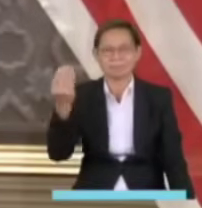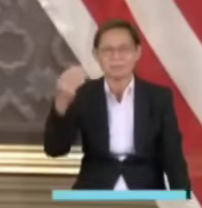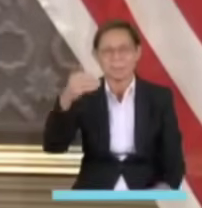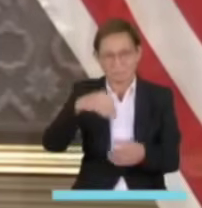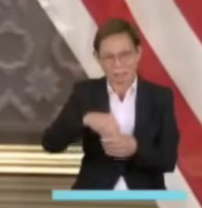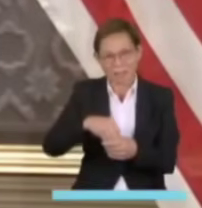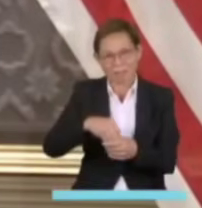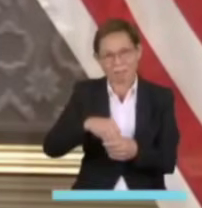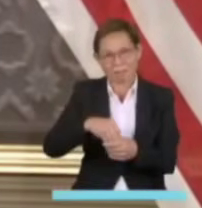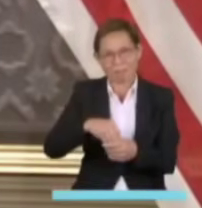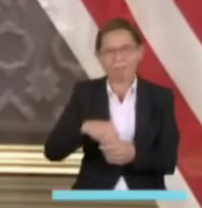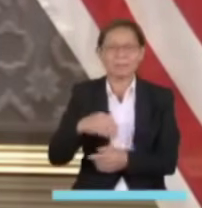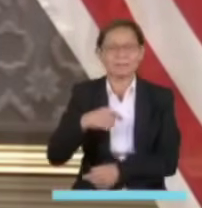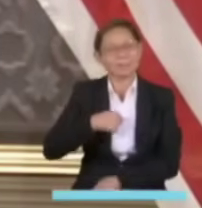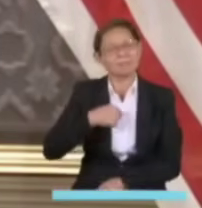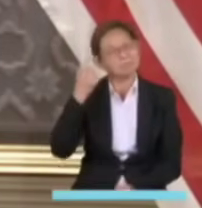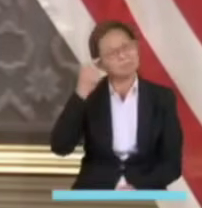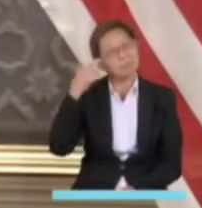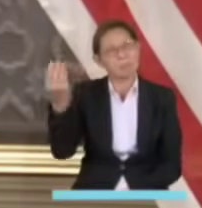dalam percaturan